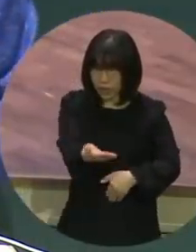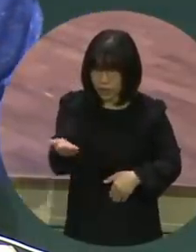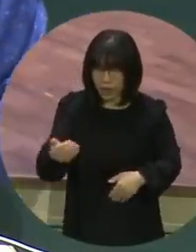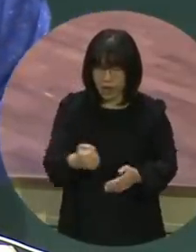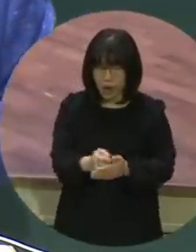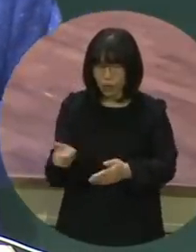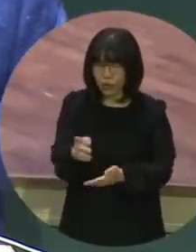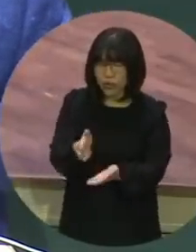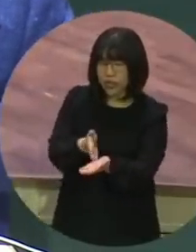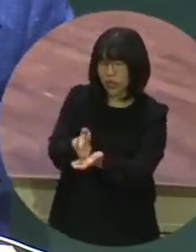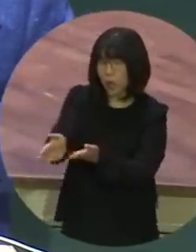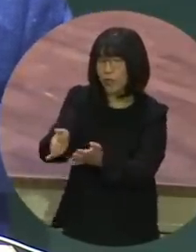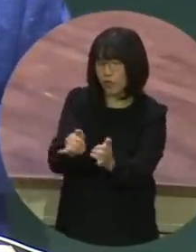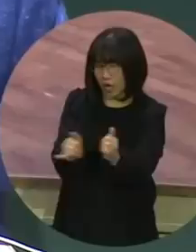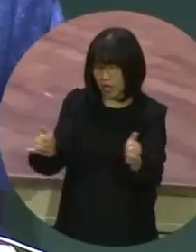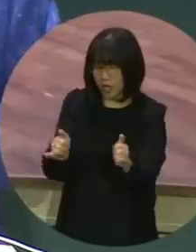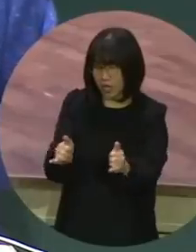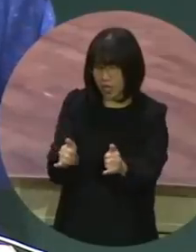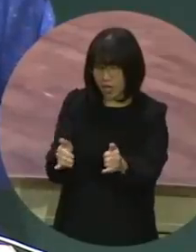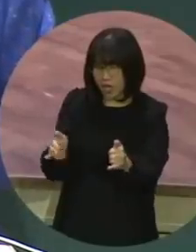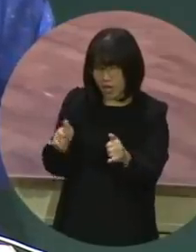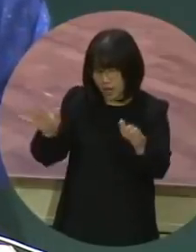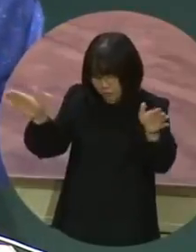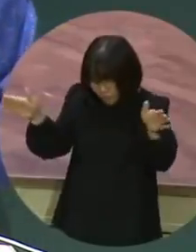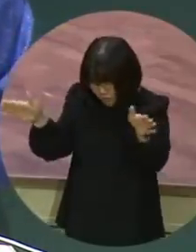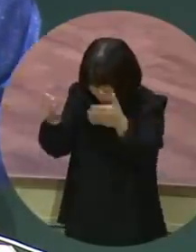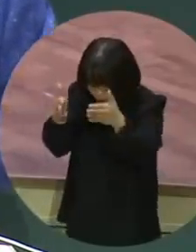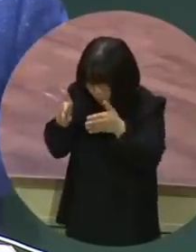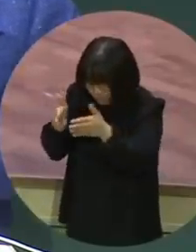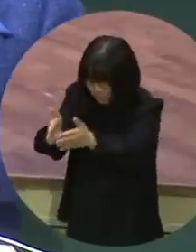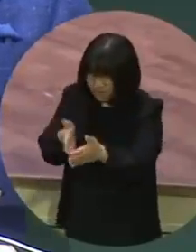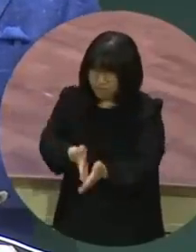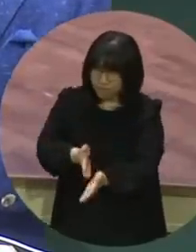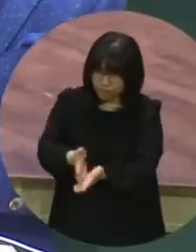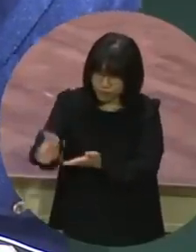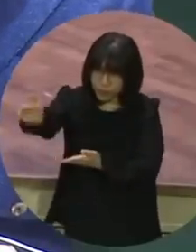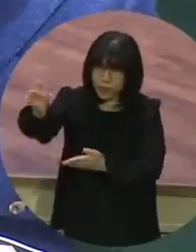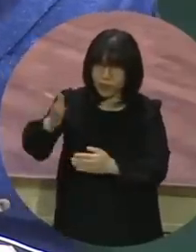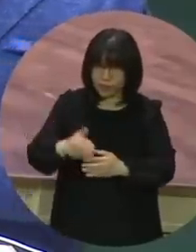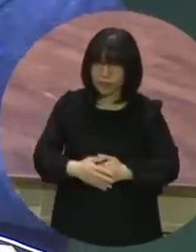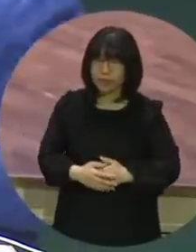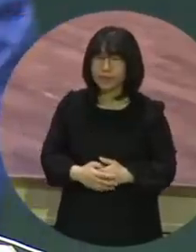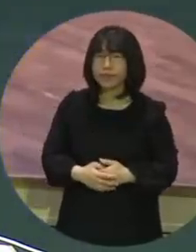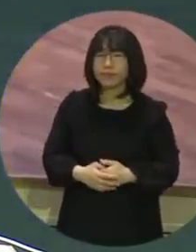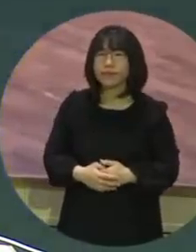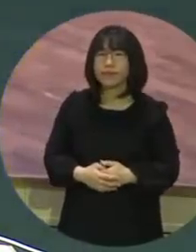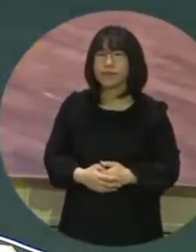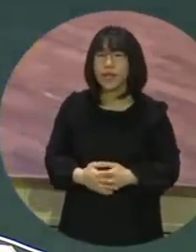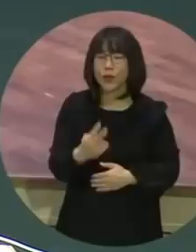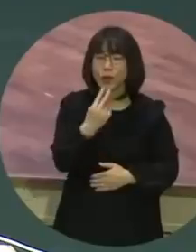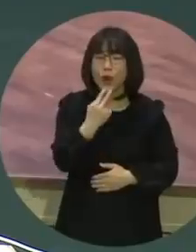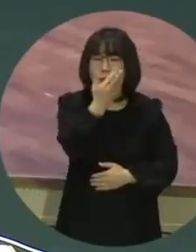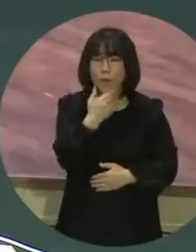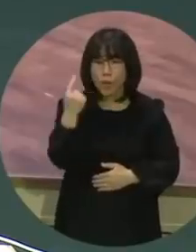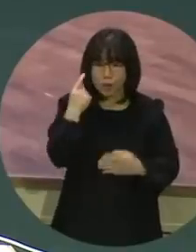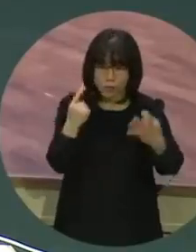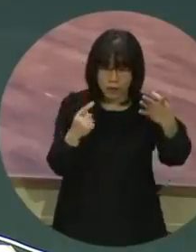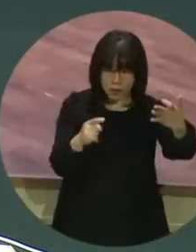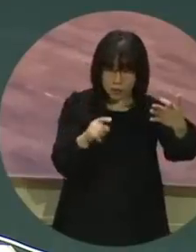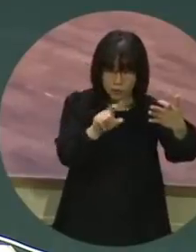맨날 그렇게 인생 사는 게 그렇게 늘 그렇게 어둡게 살지요. 자 요한복음 19장 30절.